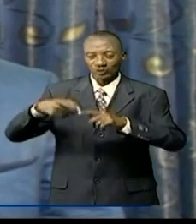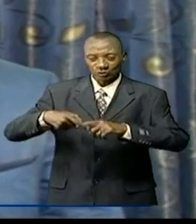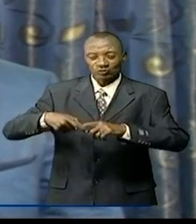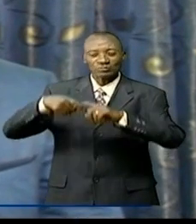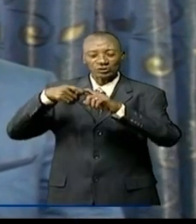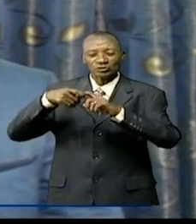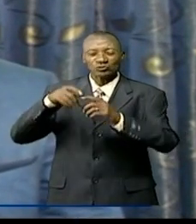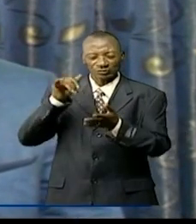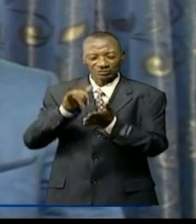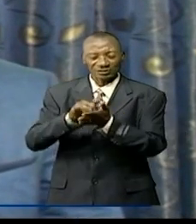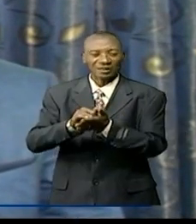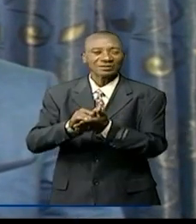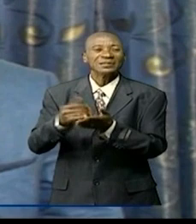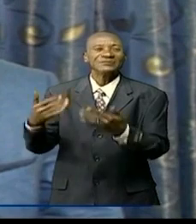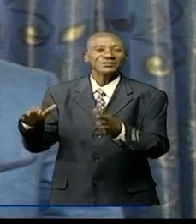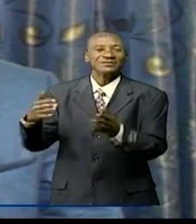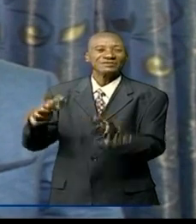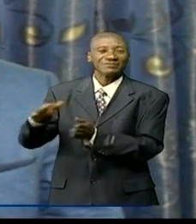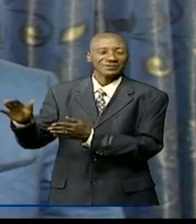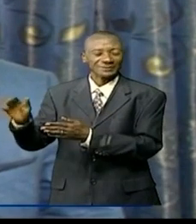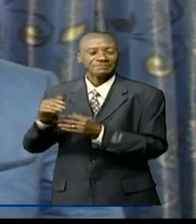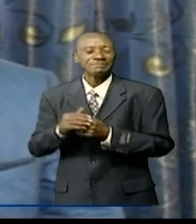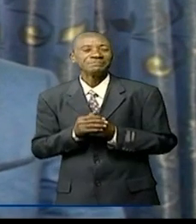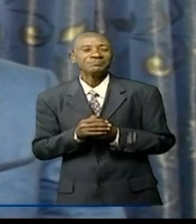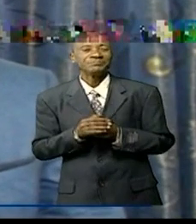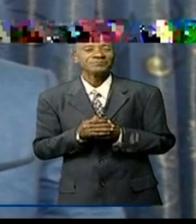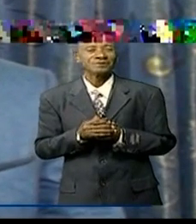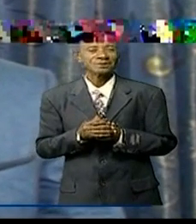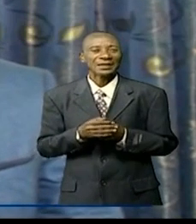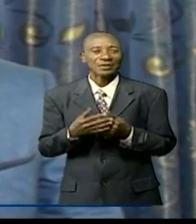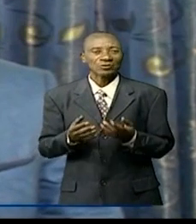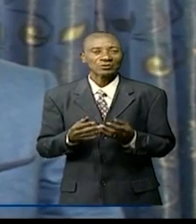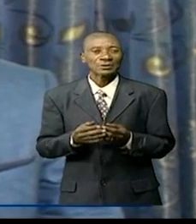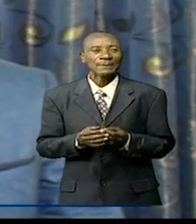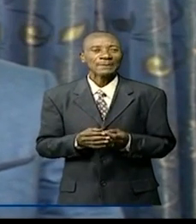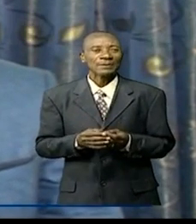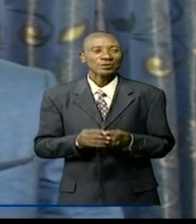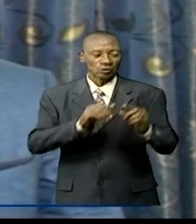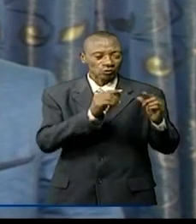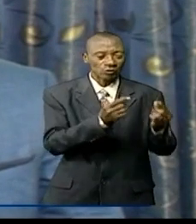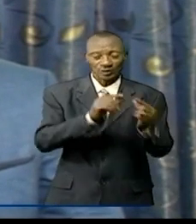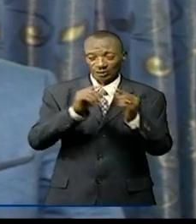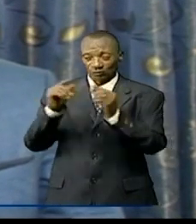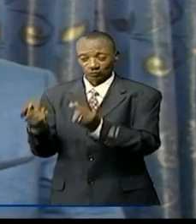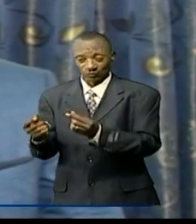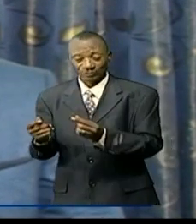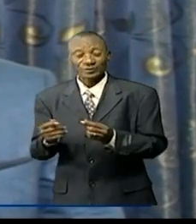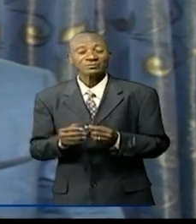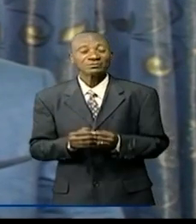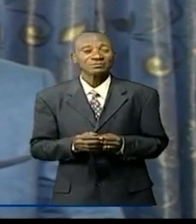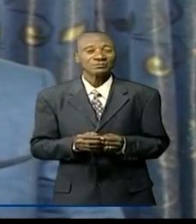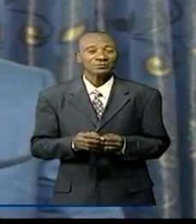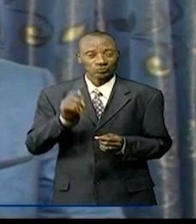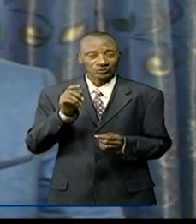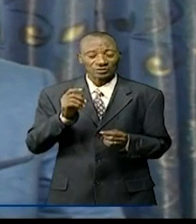en vue de recevoir les doléances de toutes les parties intéressées par ce